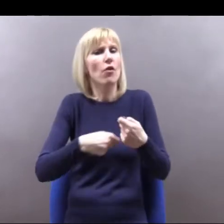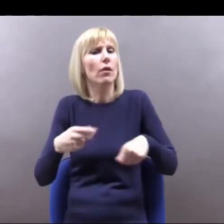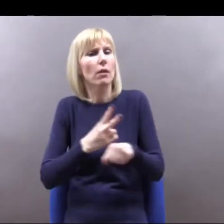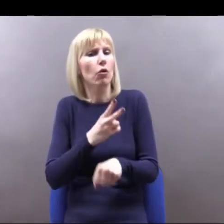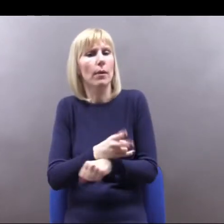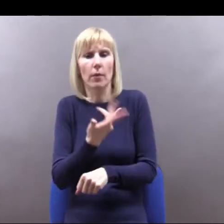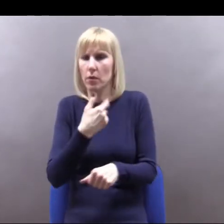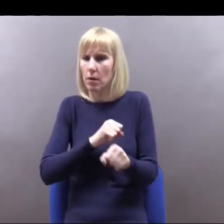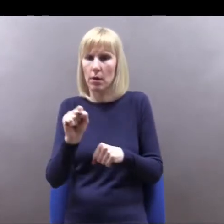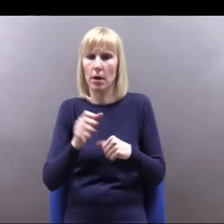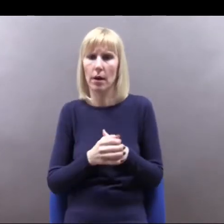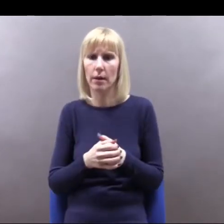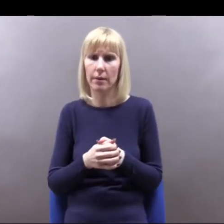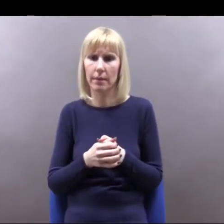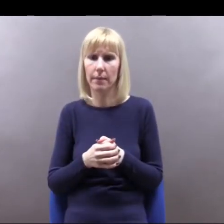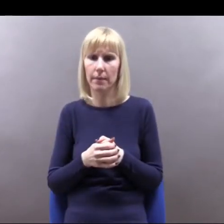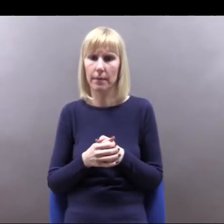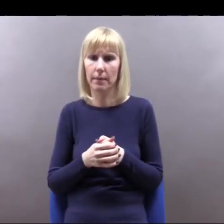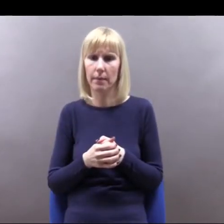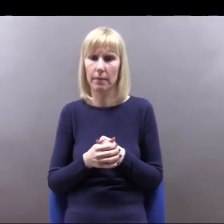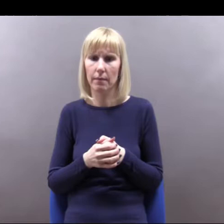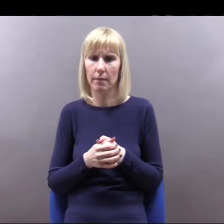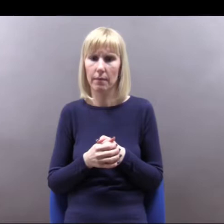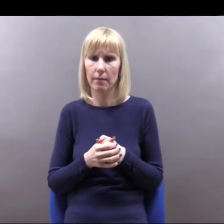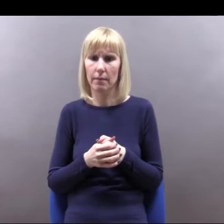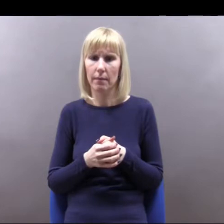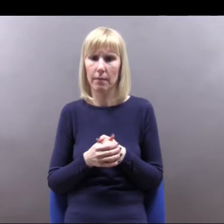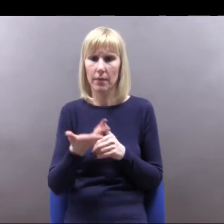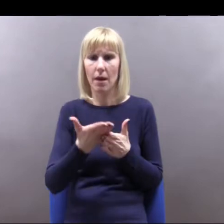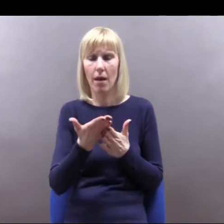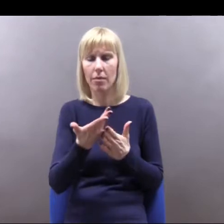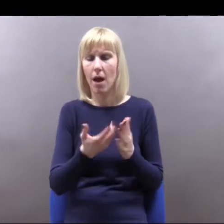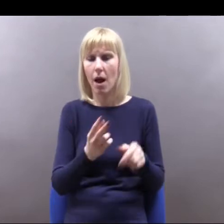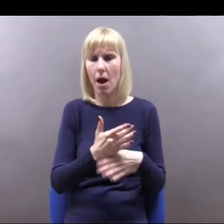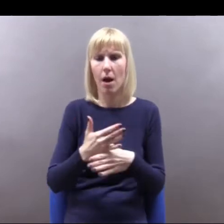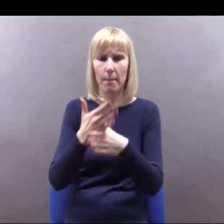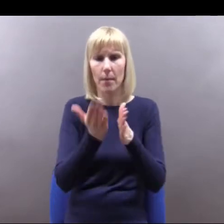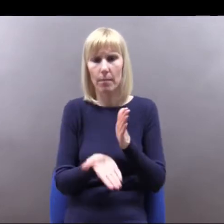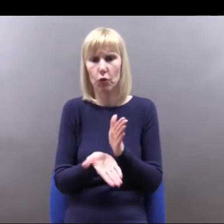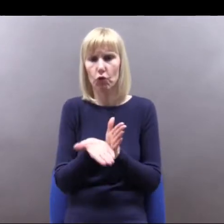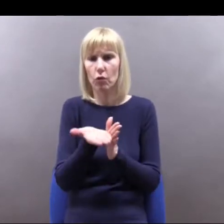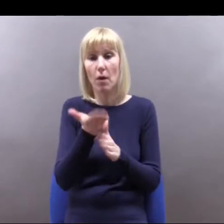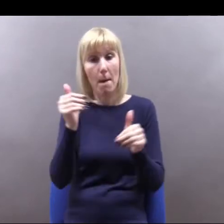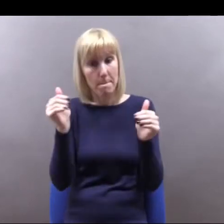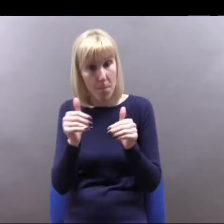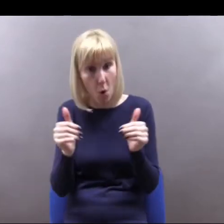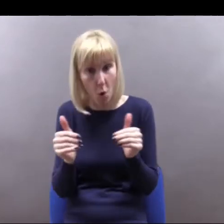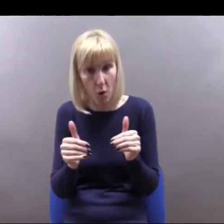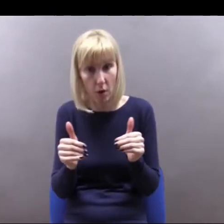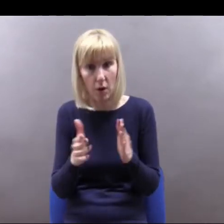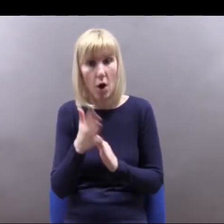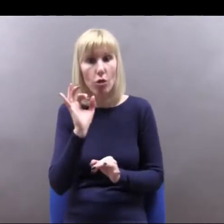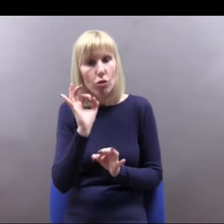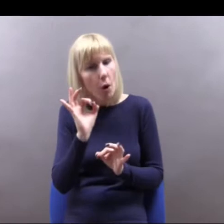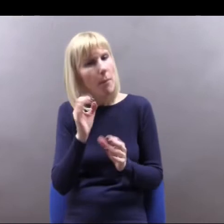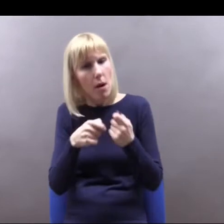znamiona dobrego rozwiązania dostępnościowego, ale nie przy takiej długości schodów. Tak? Tutaj